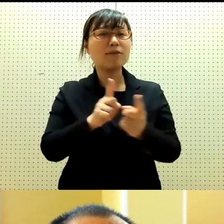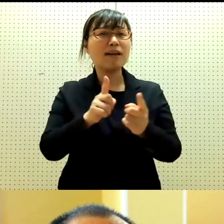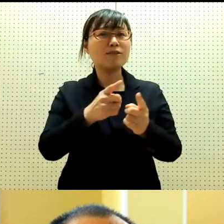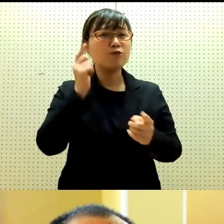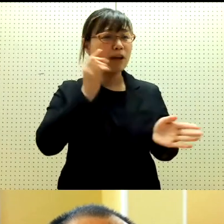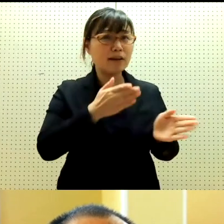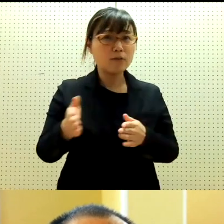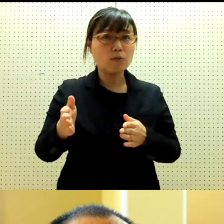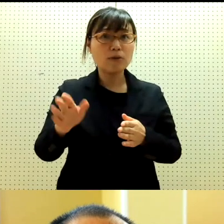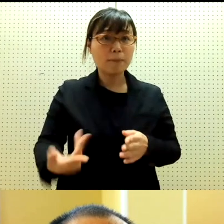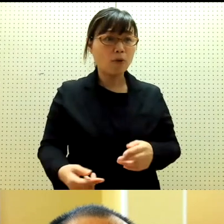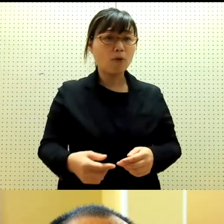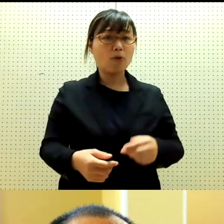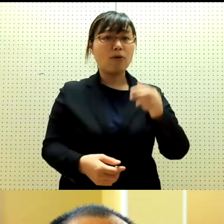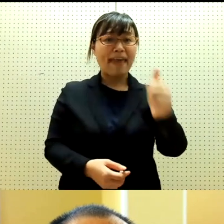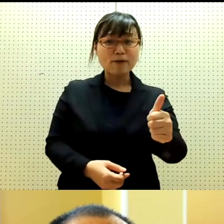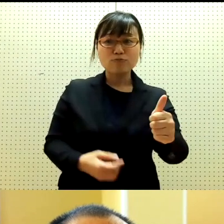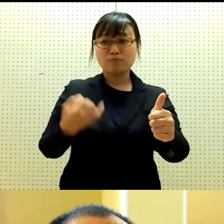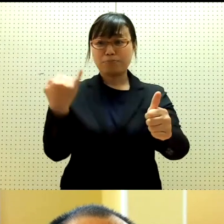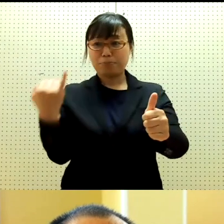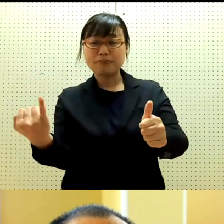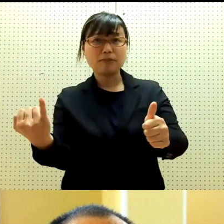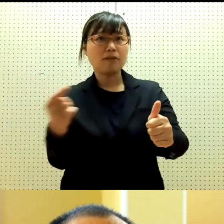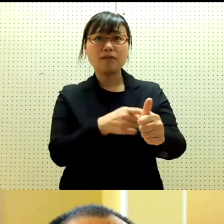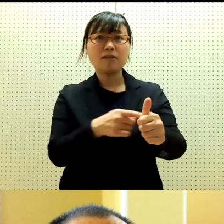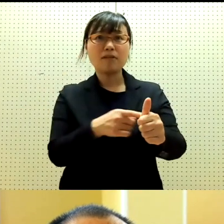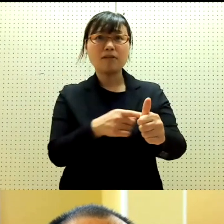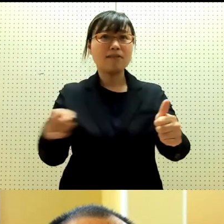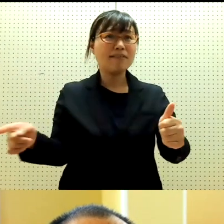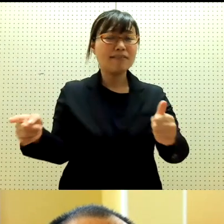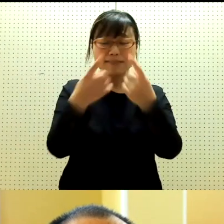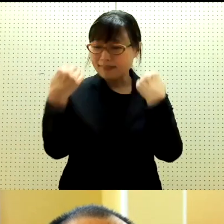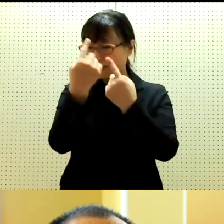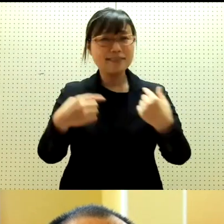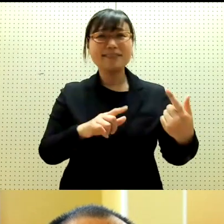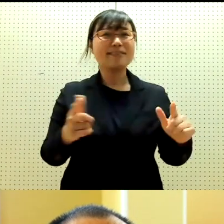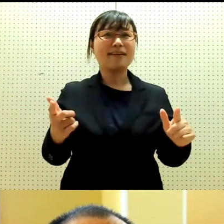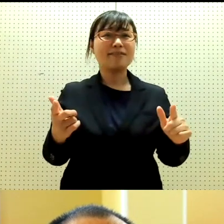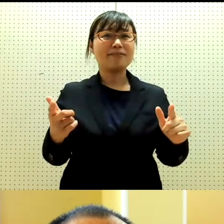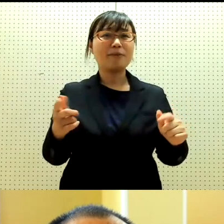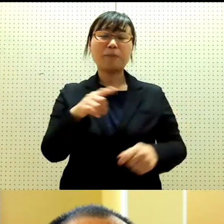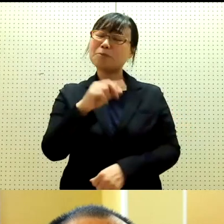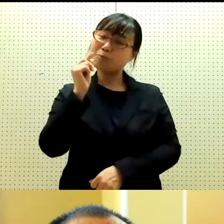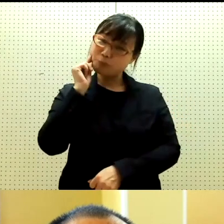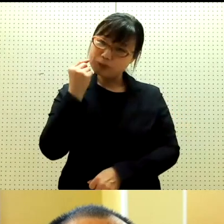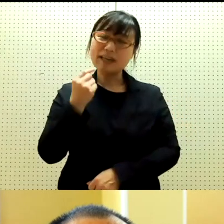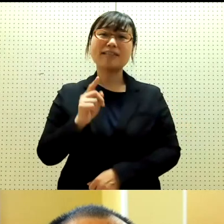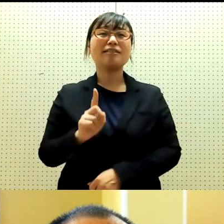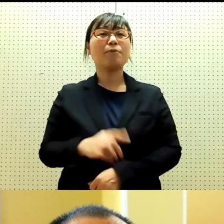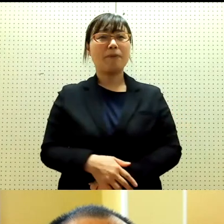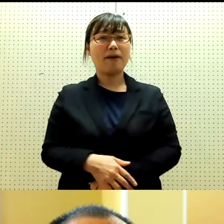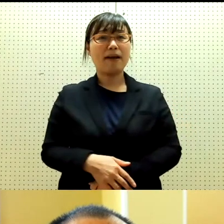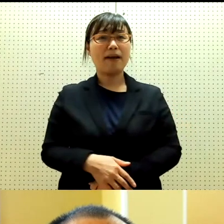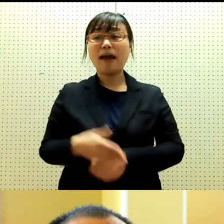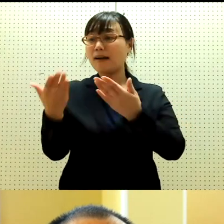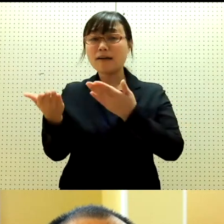んじゃ本当に全然違う方法が有効だったりするわけで、で、かつすごく難しいのは、その学校なり先生なり